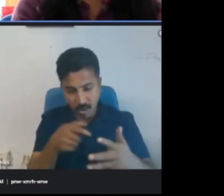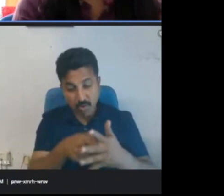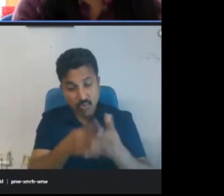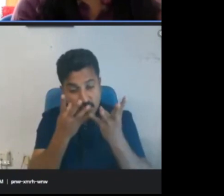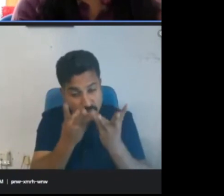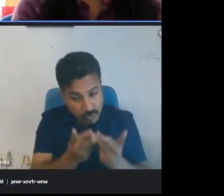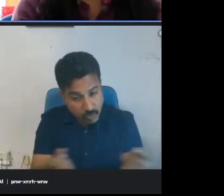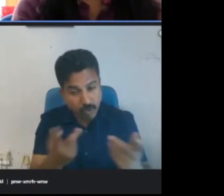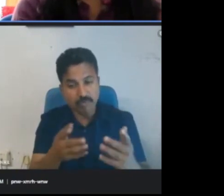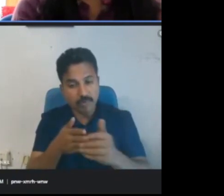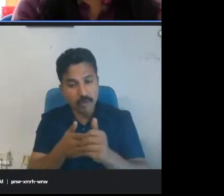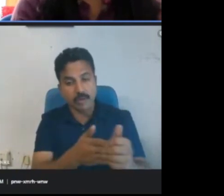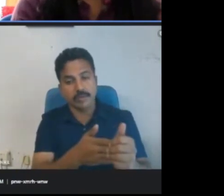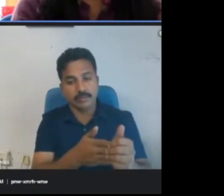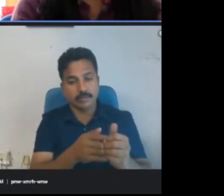കുറയ്ക്കുന്നതിനുള്ള മാർഗനിർദ്ദേശങ്ങൾ.